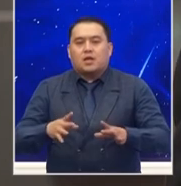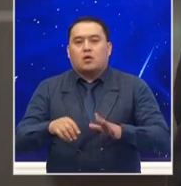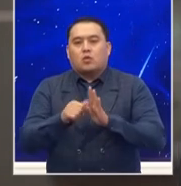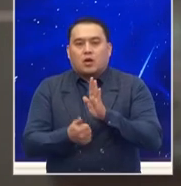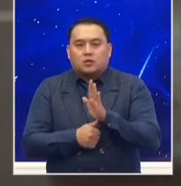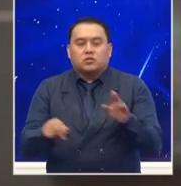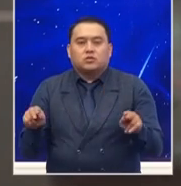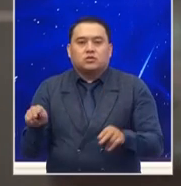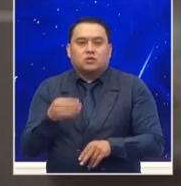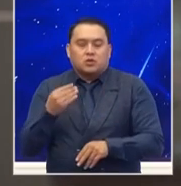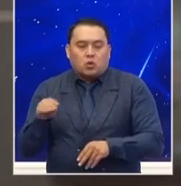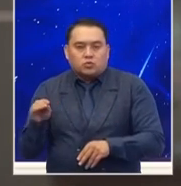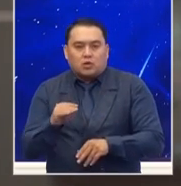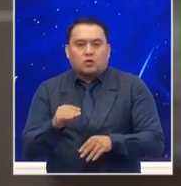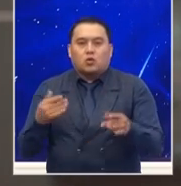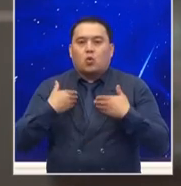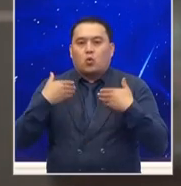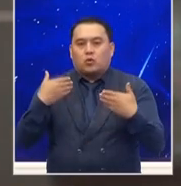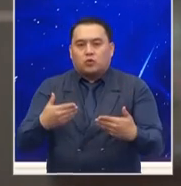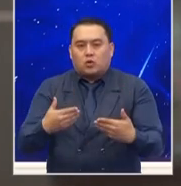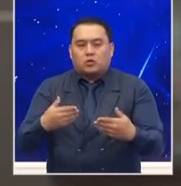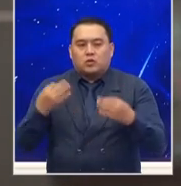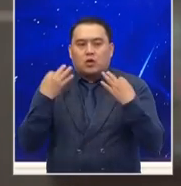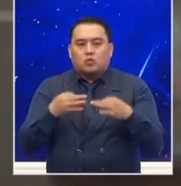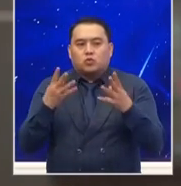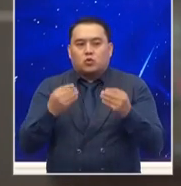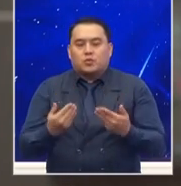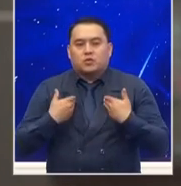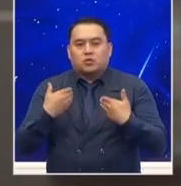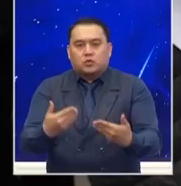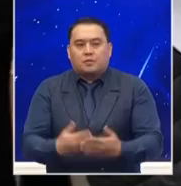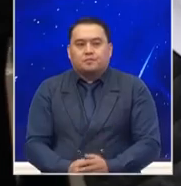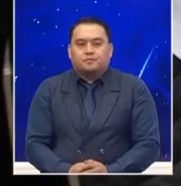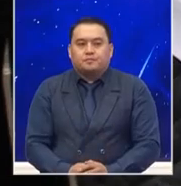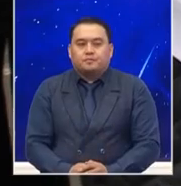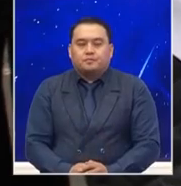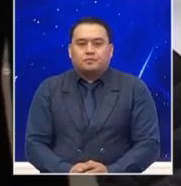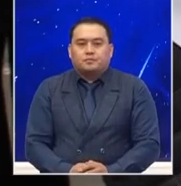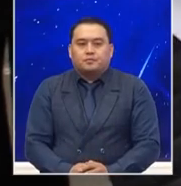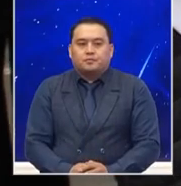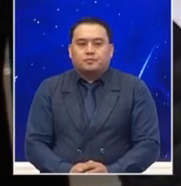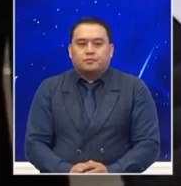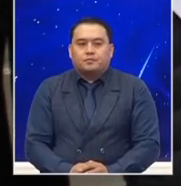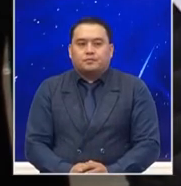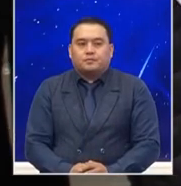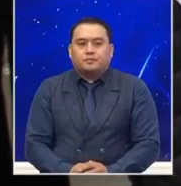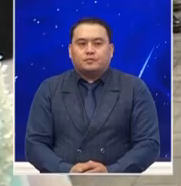үлкен қуанышты жағдай. Құтты болсын, халыққа қызмет жасасын. Рахмет.